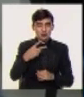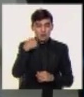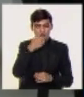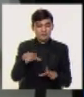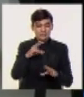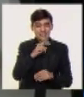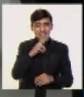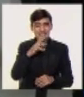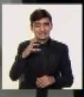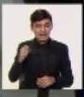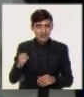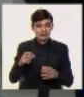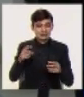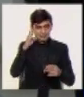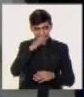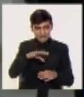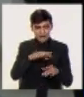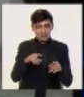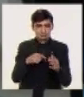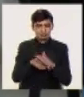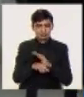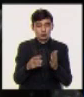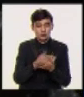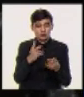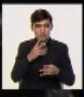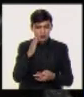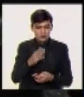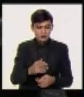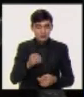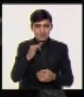стране должны быть реорганизованы. В противном случае их